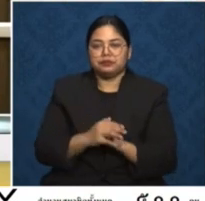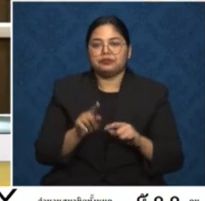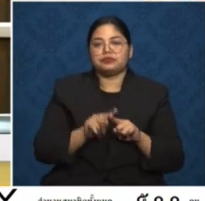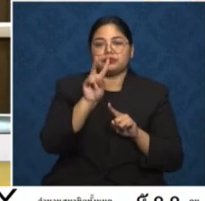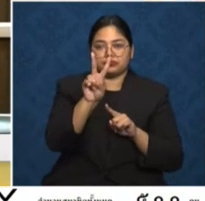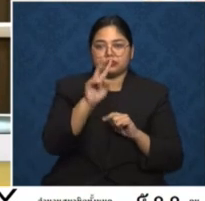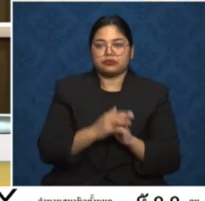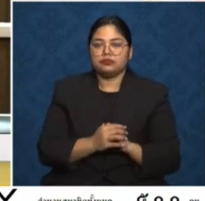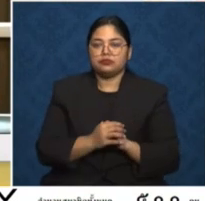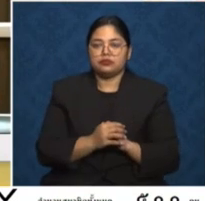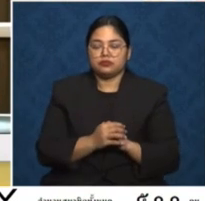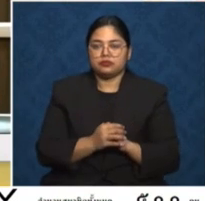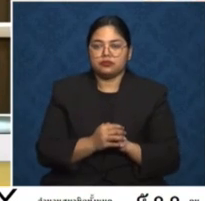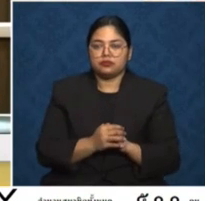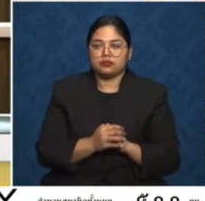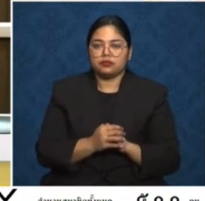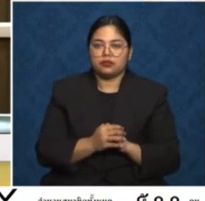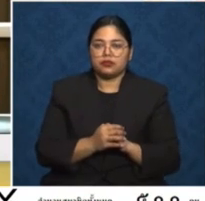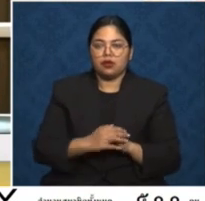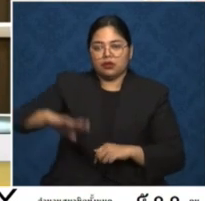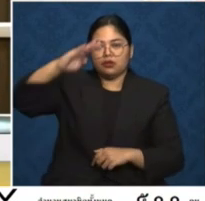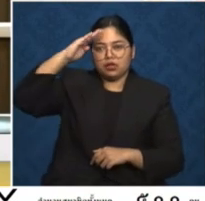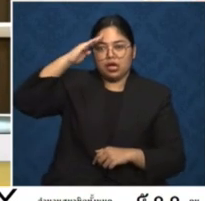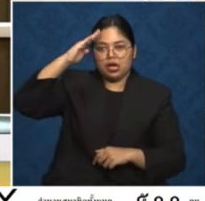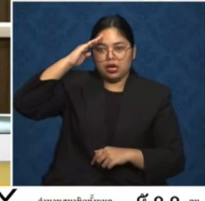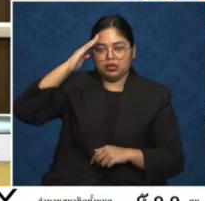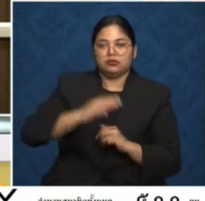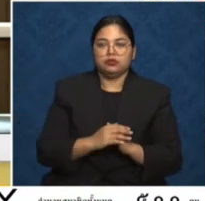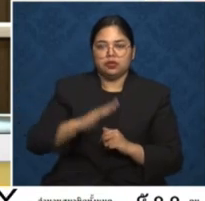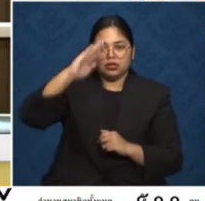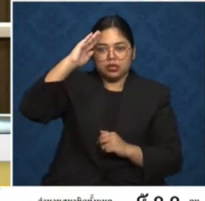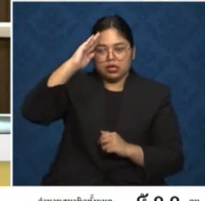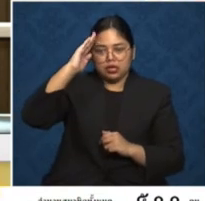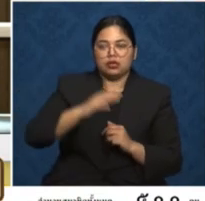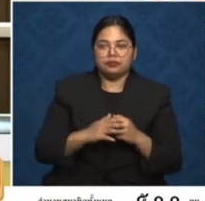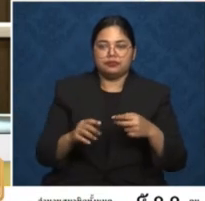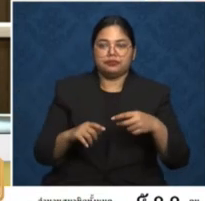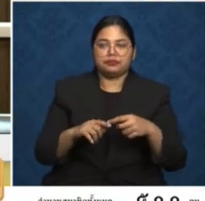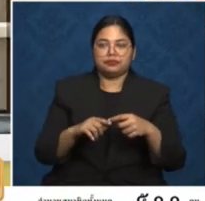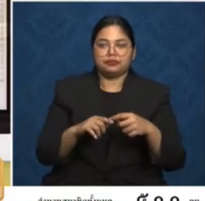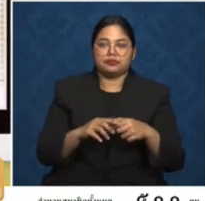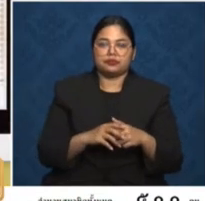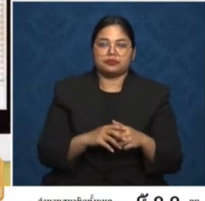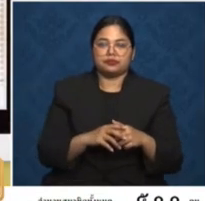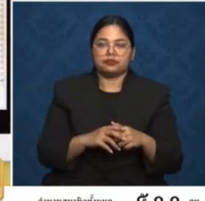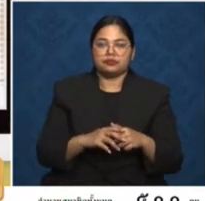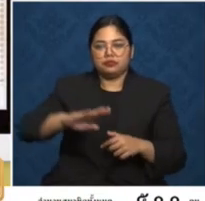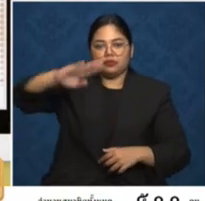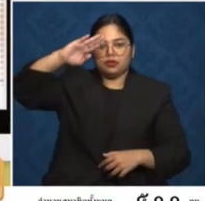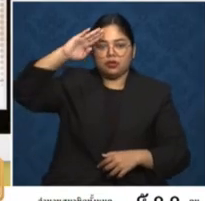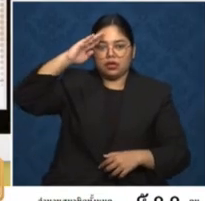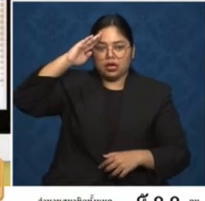ขององค์การเรื่องของทหารผ่านศึกทหารผ่านศึกนั้นถือว่าเป็นทหาร